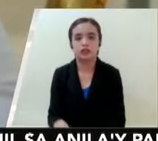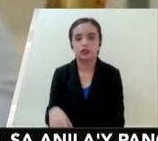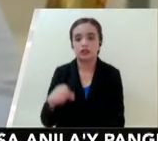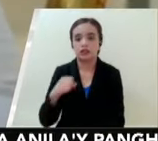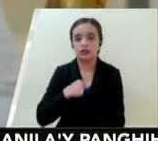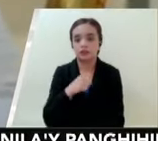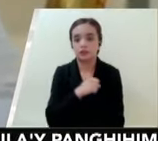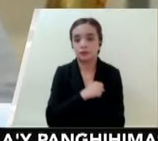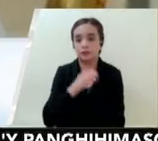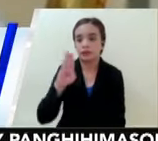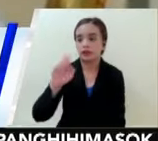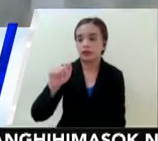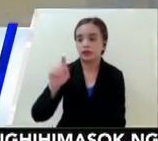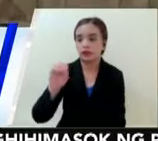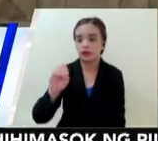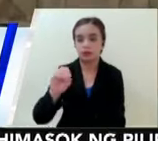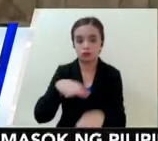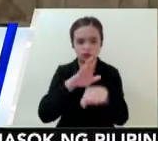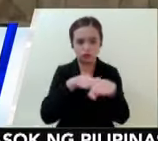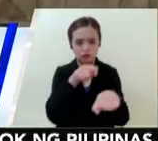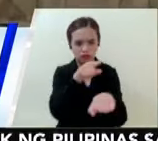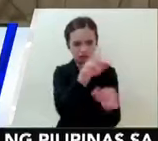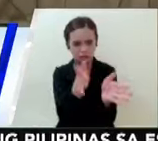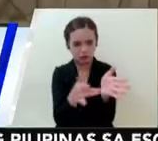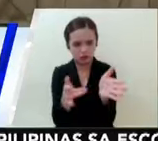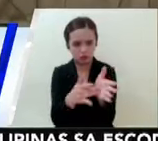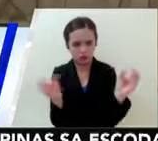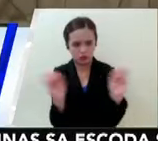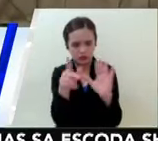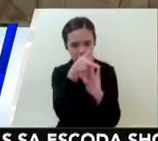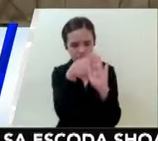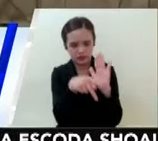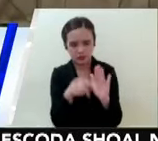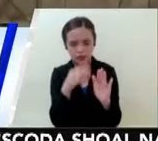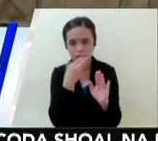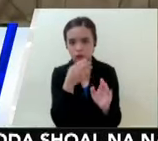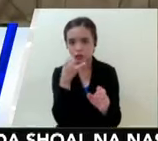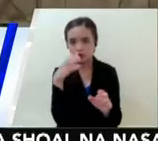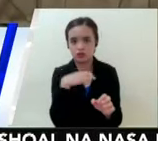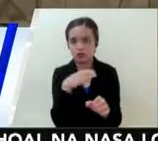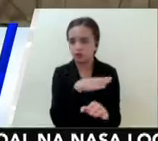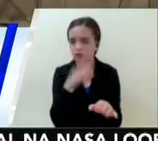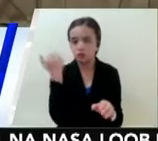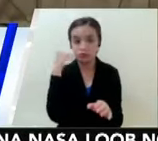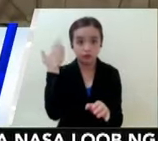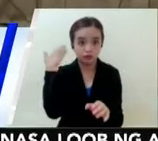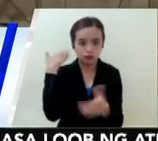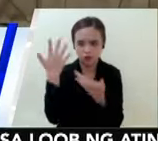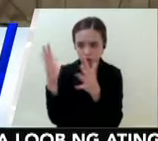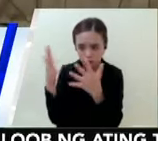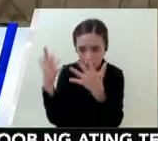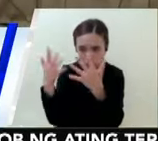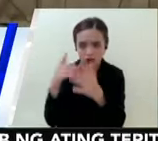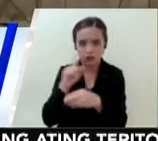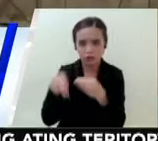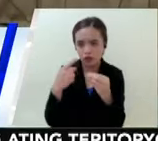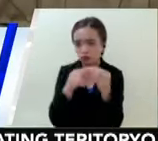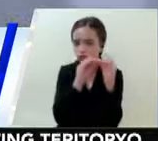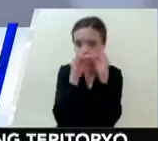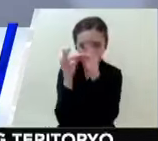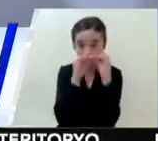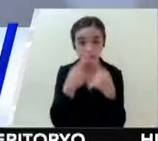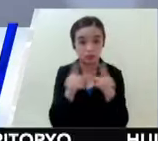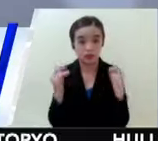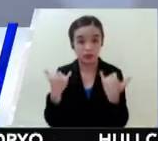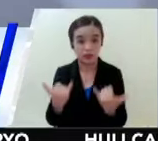na oportunista at walang prinsipyo sa mga kongresistang panaypuri noon sa drug war ng Administrasyon Duterte, pero ngayon bumabatikos